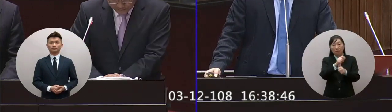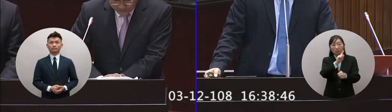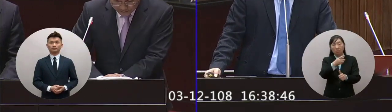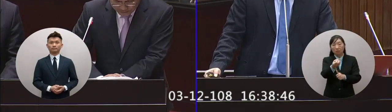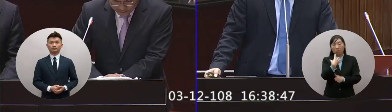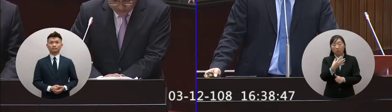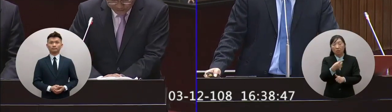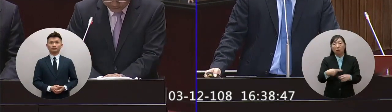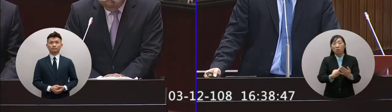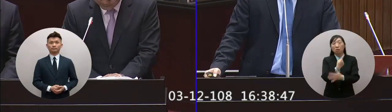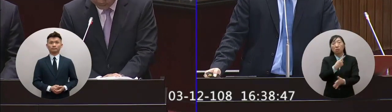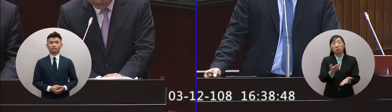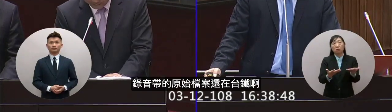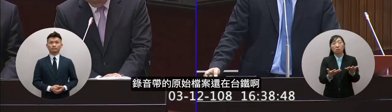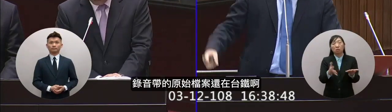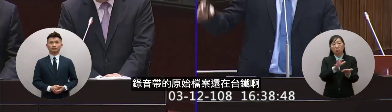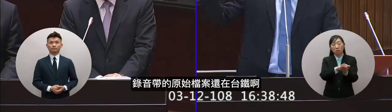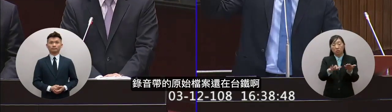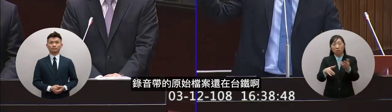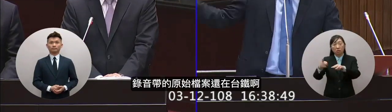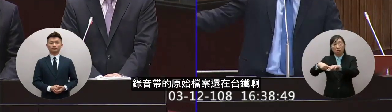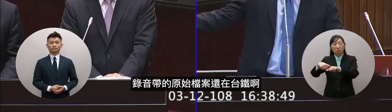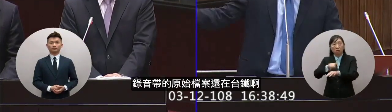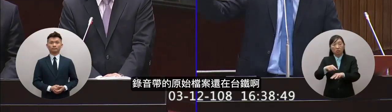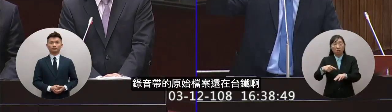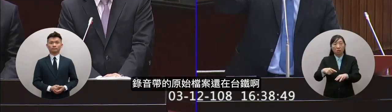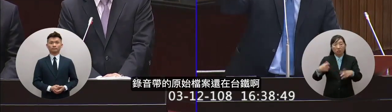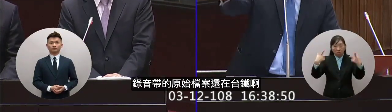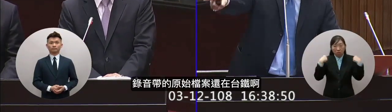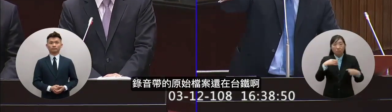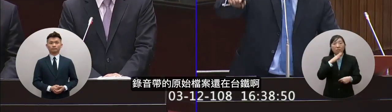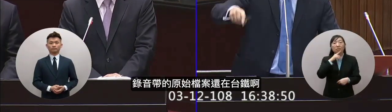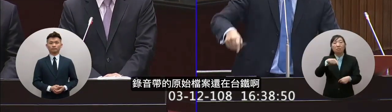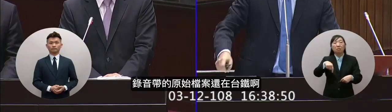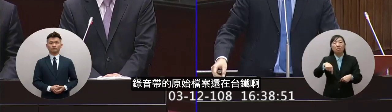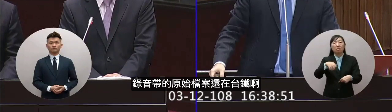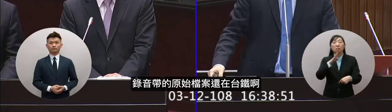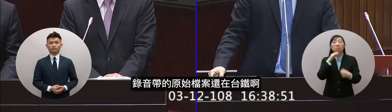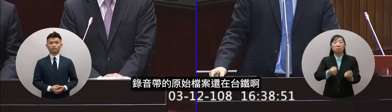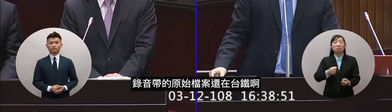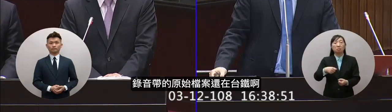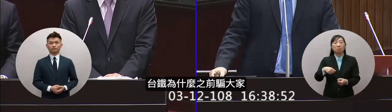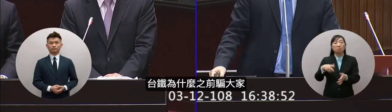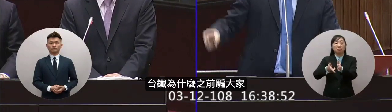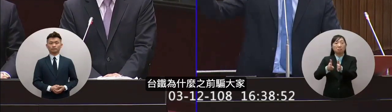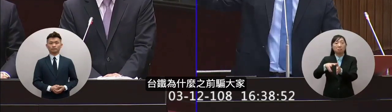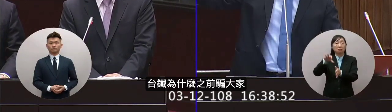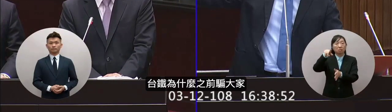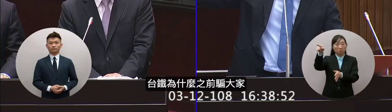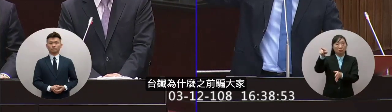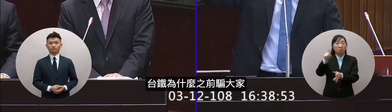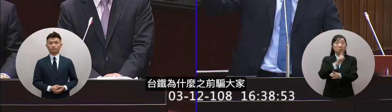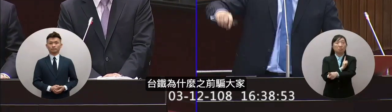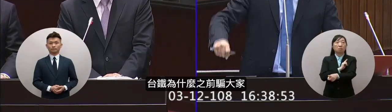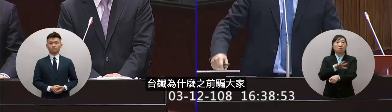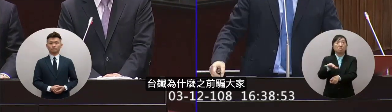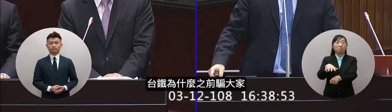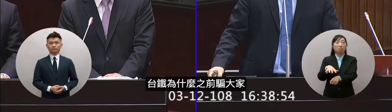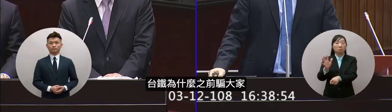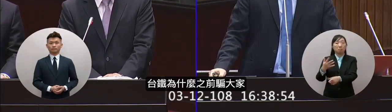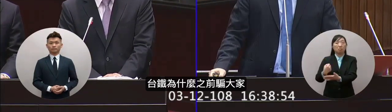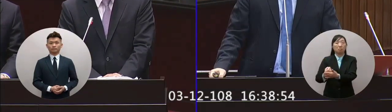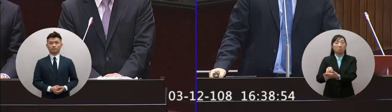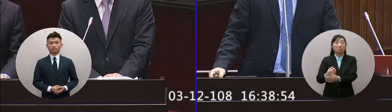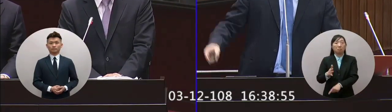这边只有副本啊，录音带的原始档案还在台铁啊，台 铁为什么之前骗大